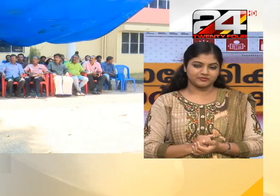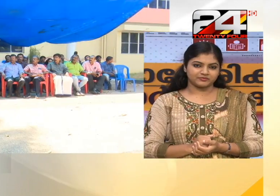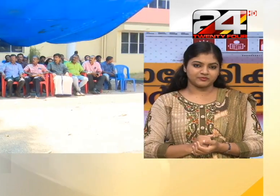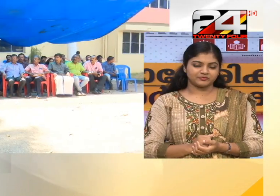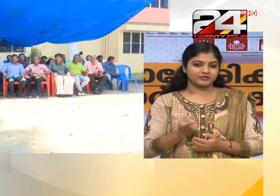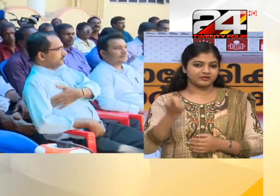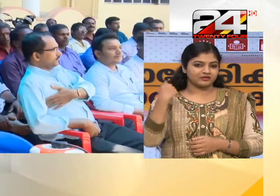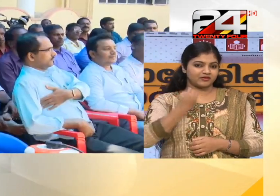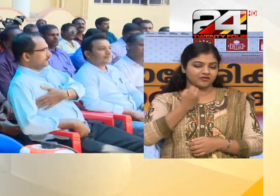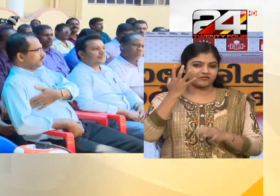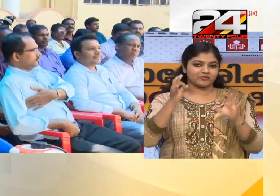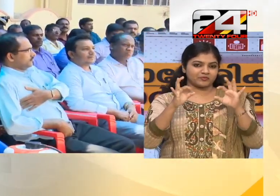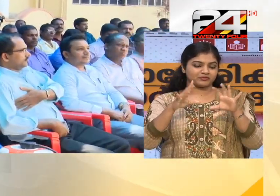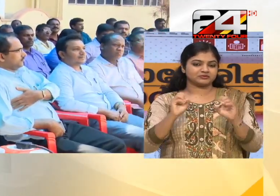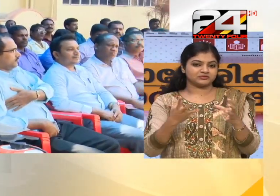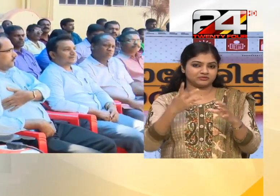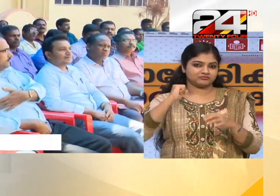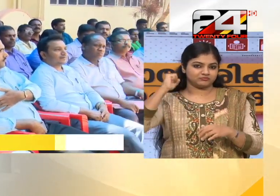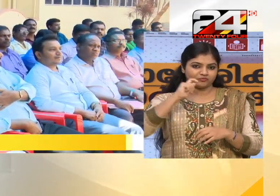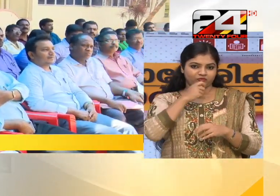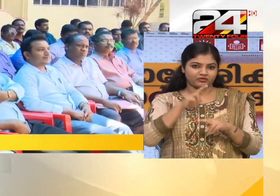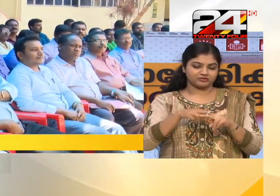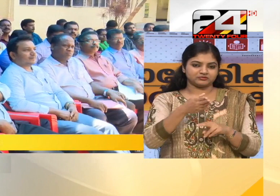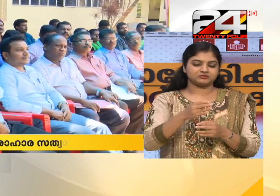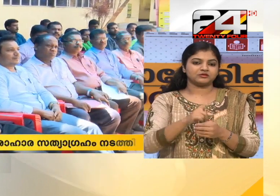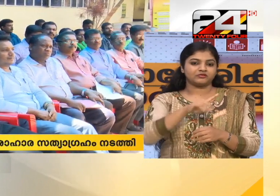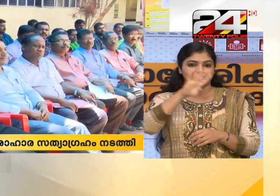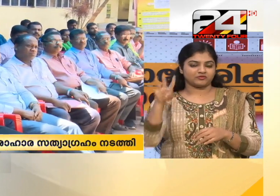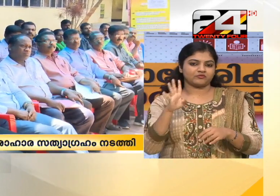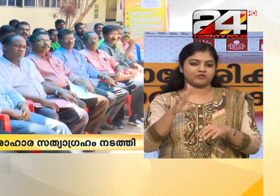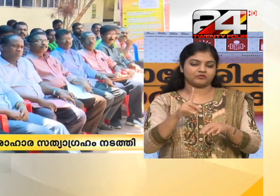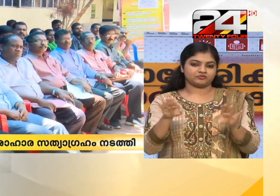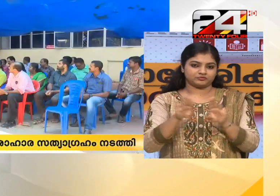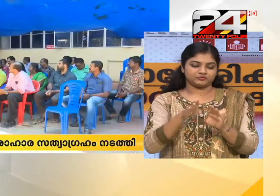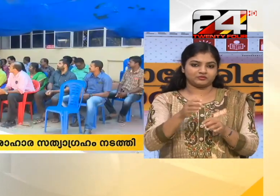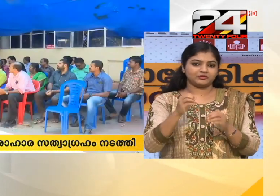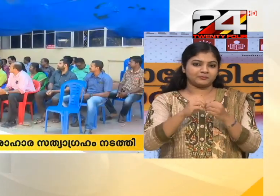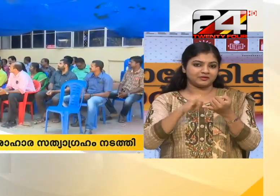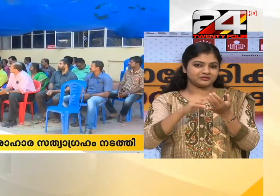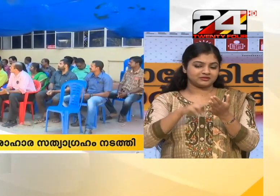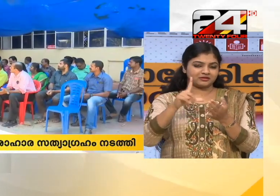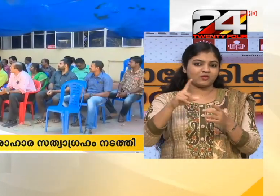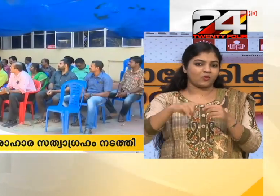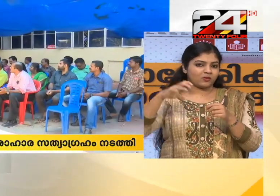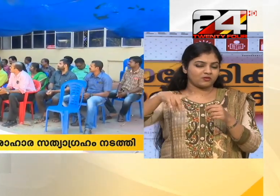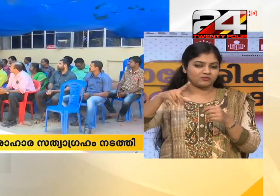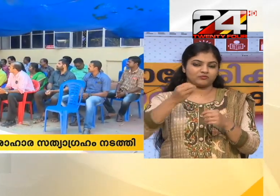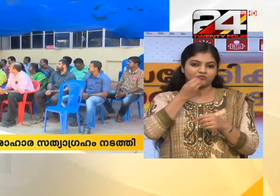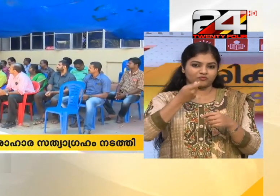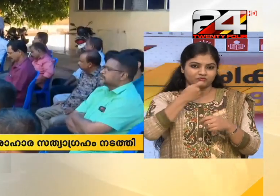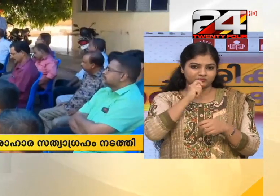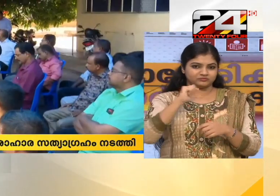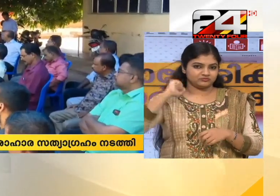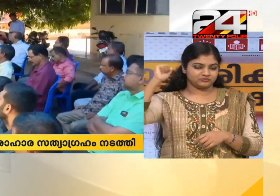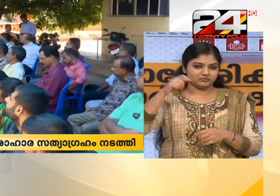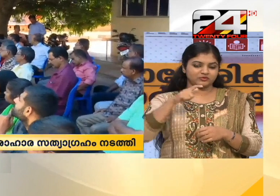ഇന്നലെ രാവിലെ 10 മണിക്ക് ആരംഭിച്ച നിരാഹാര സമരം വൈകുന്നേരം 4 മണിക്കാണ് അവസാനിച്ചത്. കൊല്ലത്തെ BSNL ഭവന് മുന്നിൽ നടന്ന നിരാഹാര സത്യാഗ്രഹം BSNL